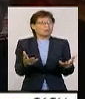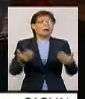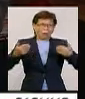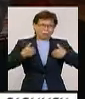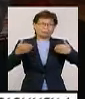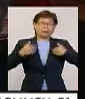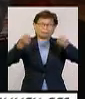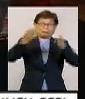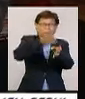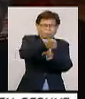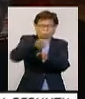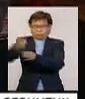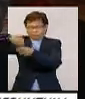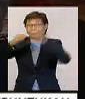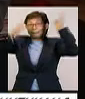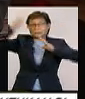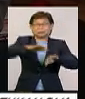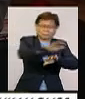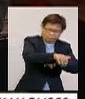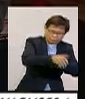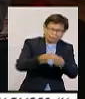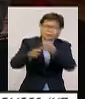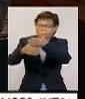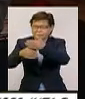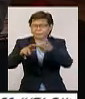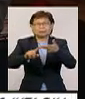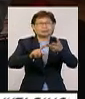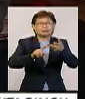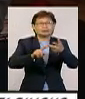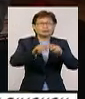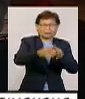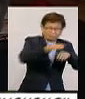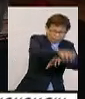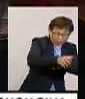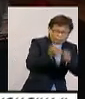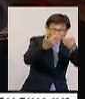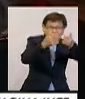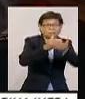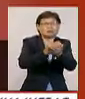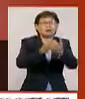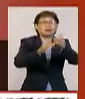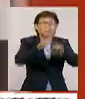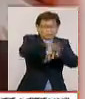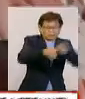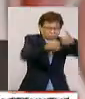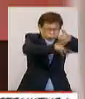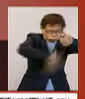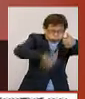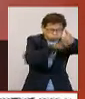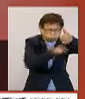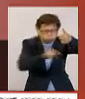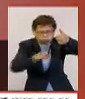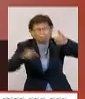Terdapat banyak sektor di Malaysia ni, pertanian, perikanan. Dan pertanian pun banyak sektor, bahkan ruminan,